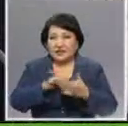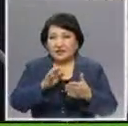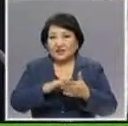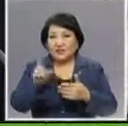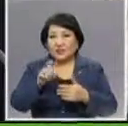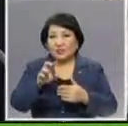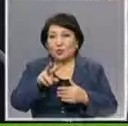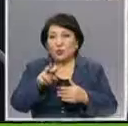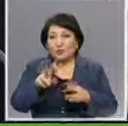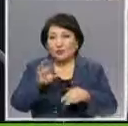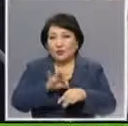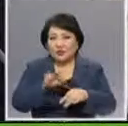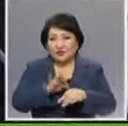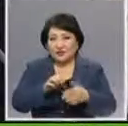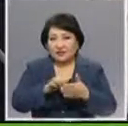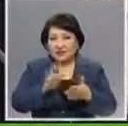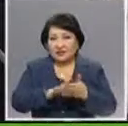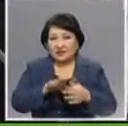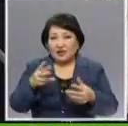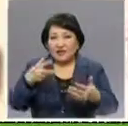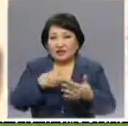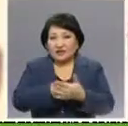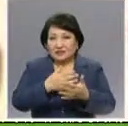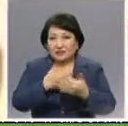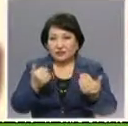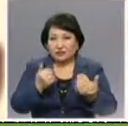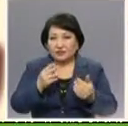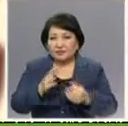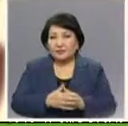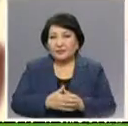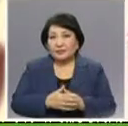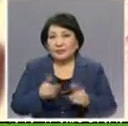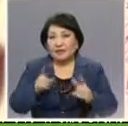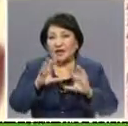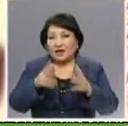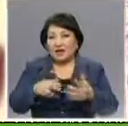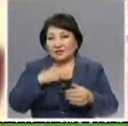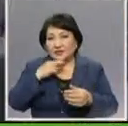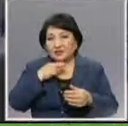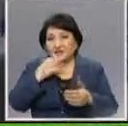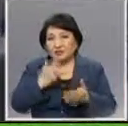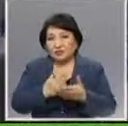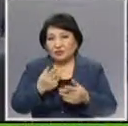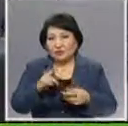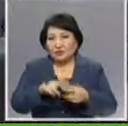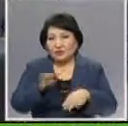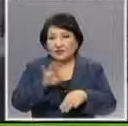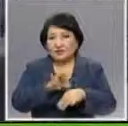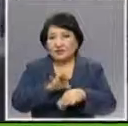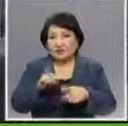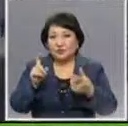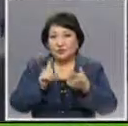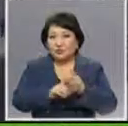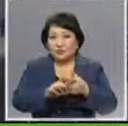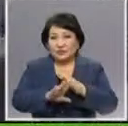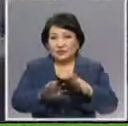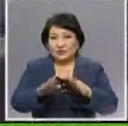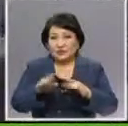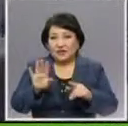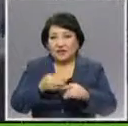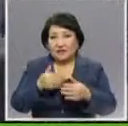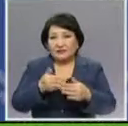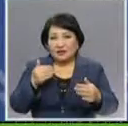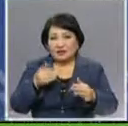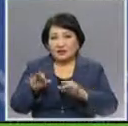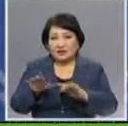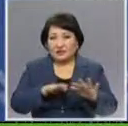әлі де вакцина жоқ, тек 5 стереотип қана бар екендігін айтты. Және әлем назары ауып отырған бұл үндетті жұқтырып алмаудың алдын алу шараларын сөз